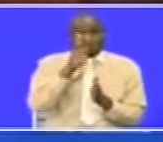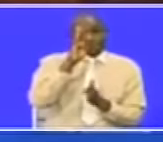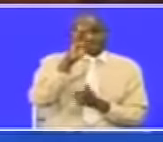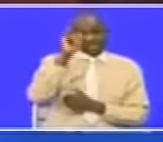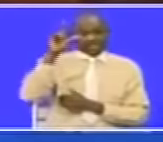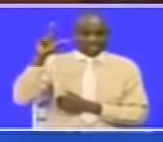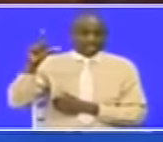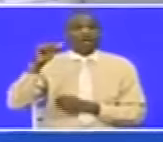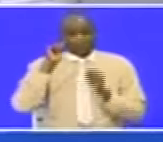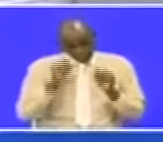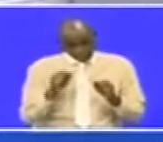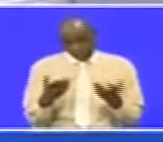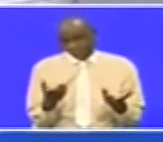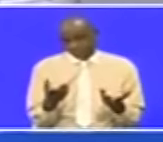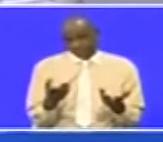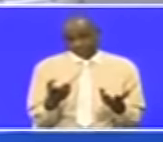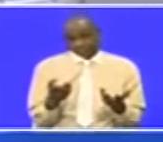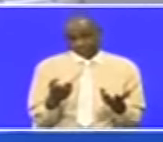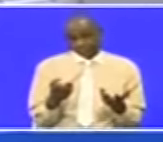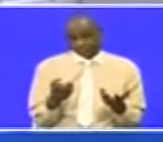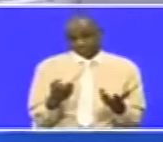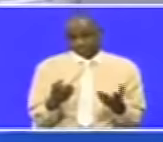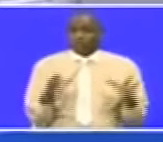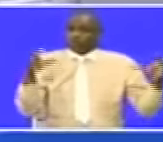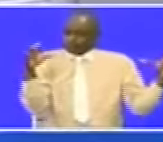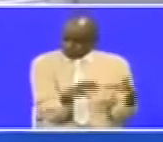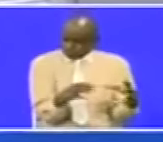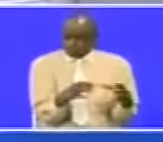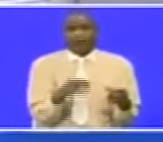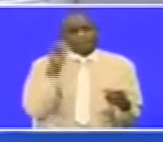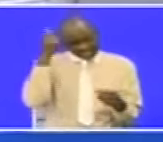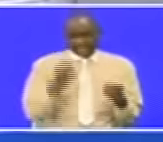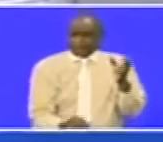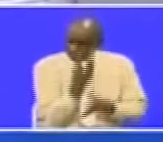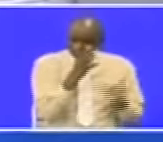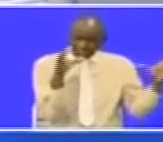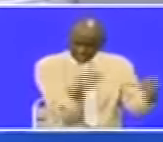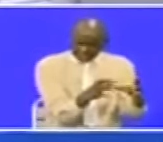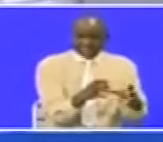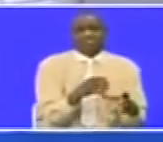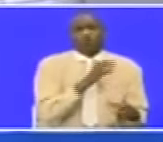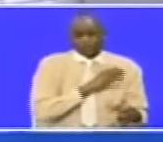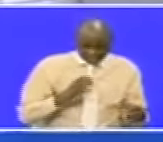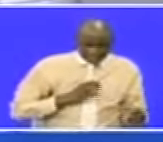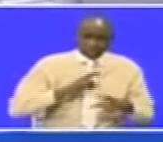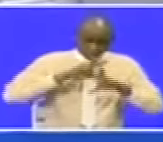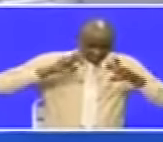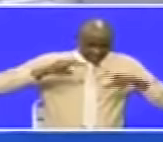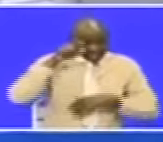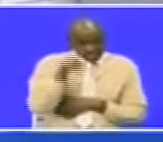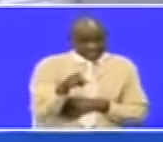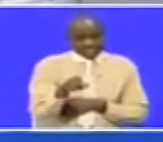ni jaji wa mahakama. Jopo lililoundwa la kumchunguza